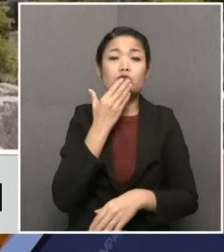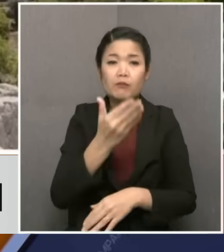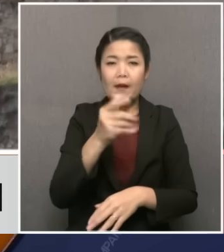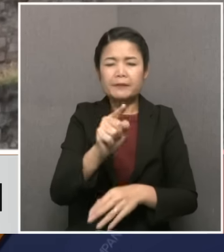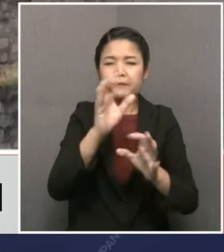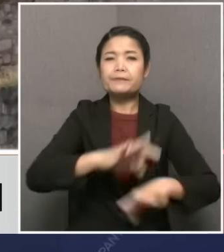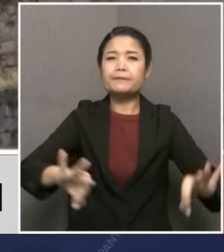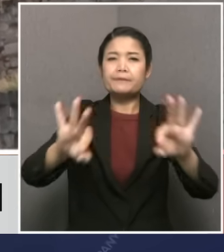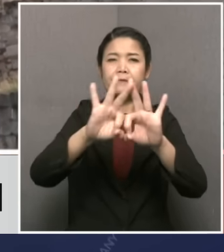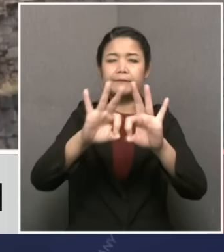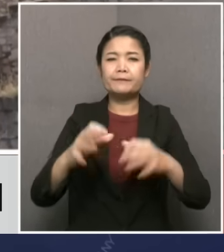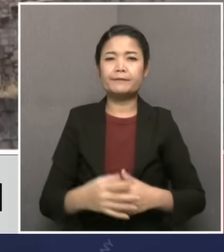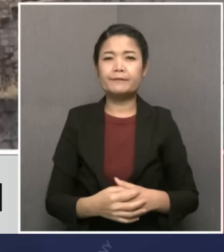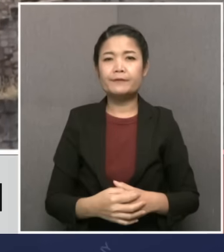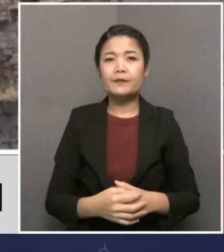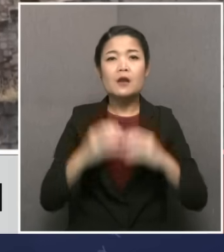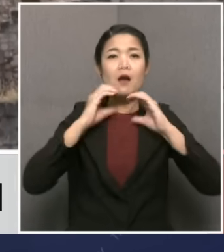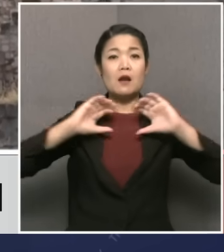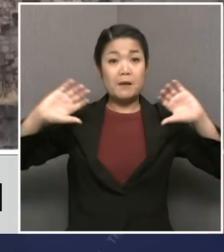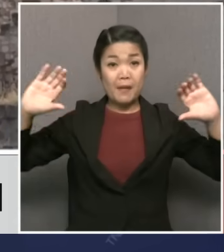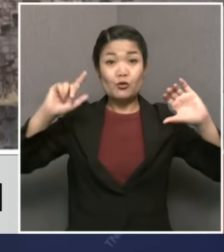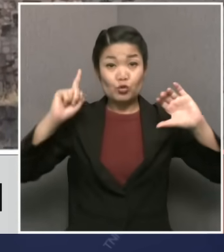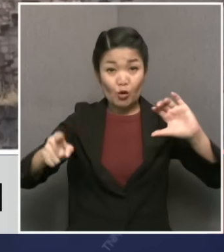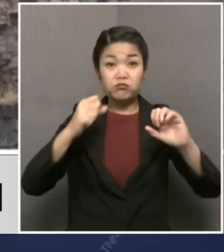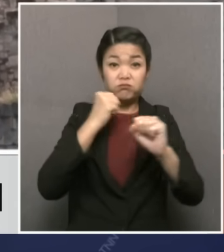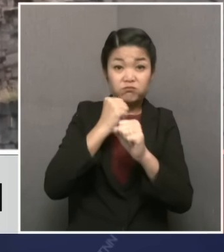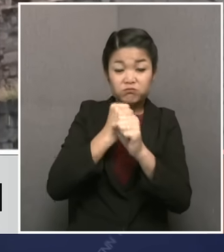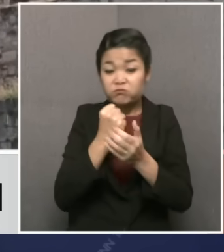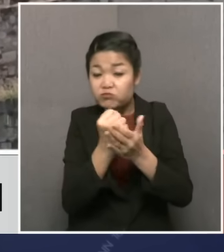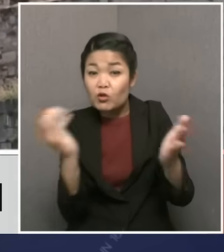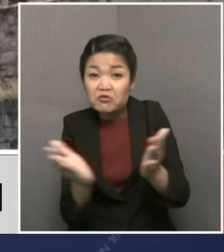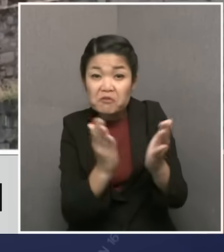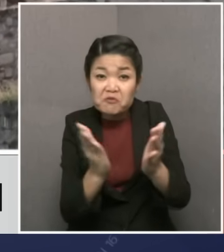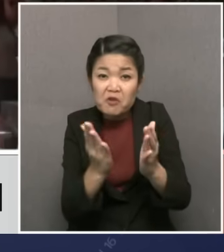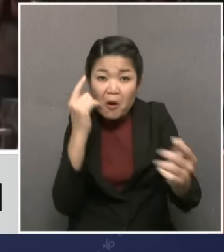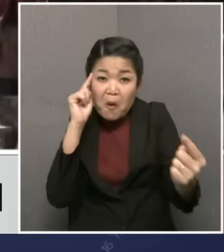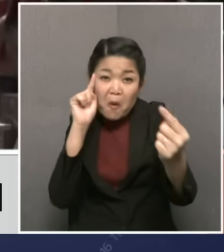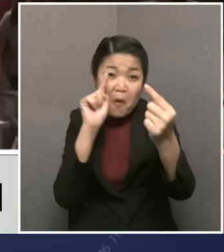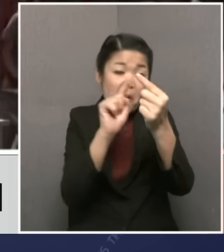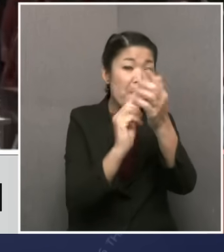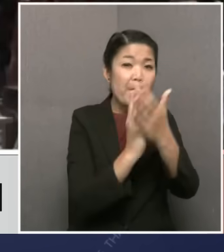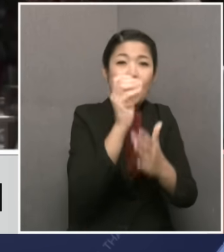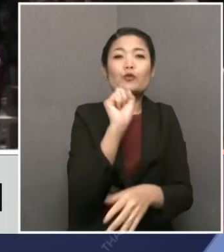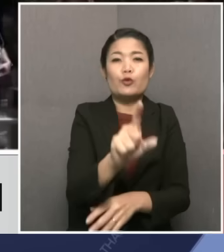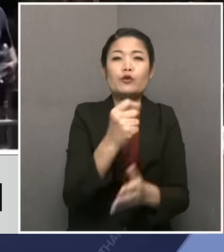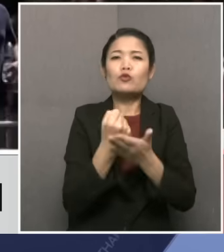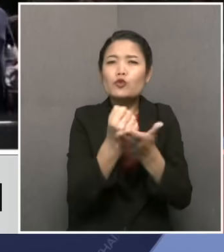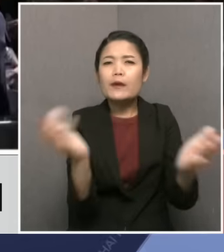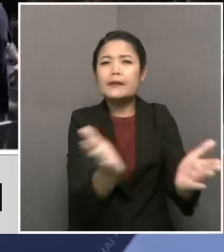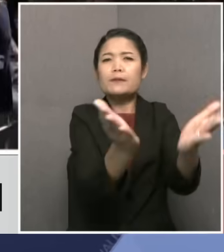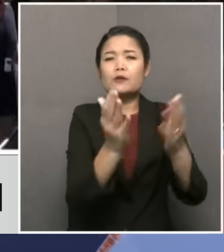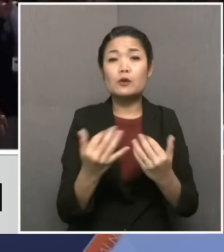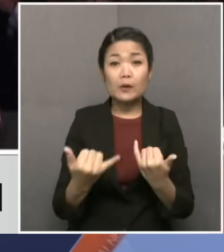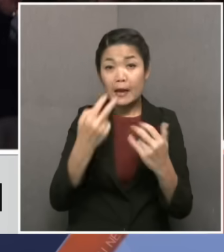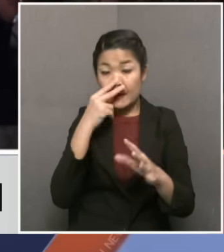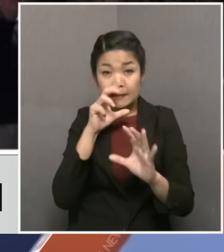นะครับแต่ว่ารัฐบาลเองเนี่ยจะต้องแฟคซิลิเทตเขาให้ไปถึงจุดนั้นให้ได้โดยเร็วนะครับซึ่งขณะนี้เราจะเห็น